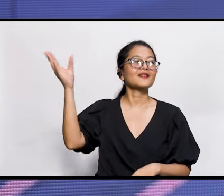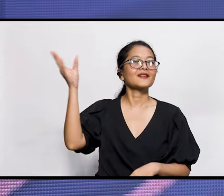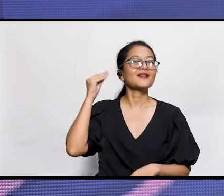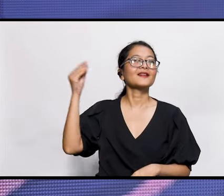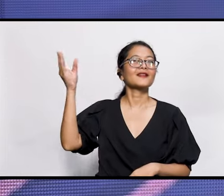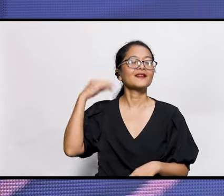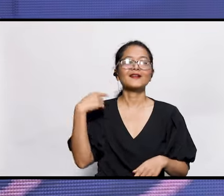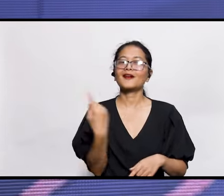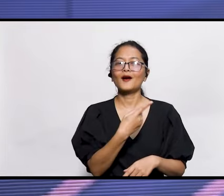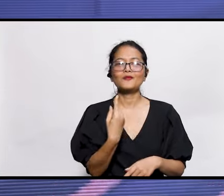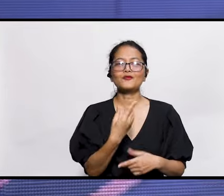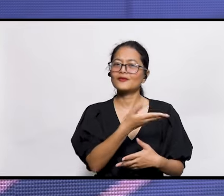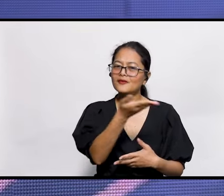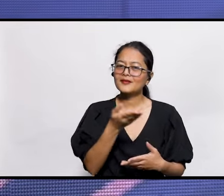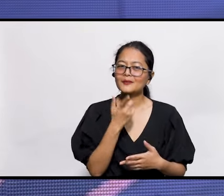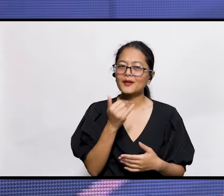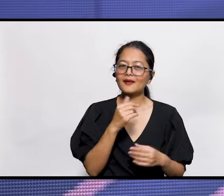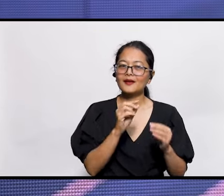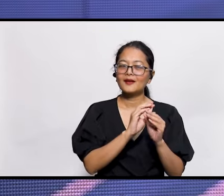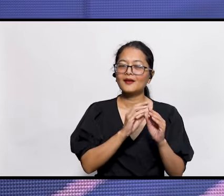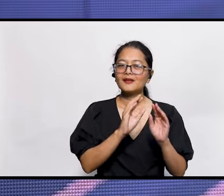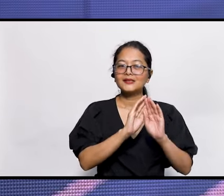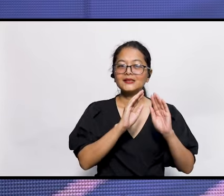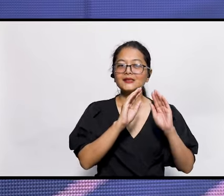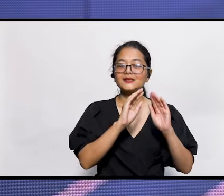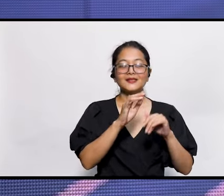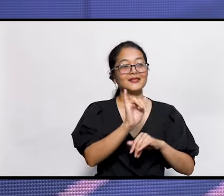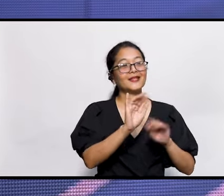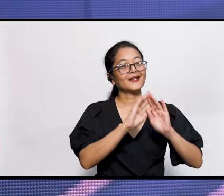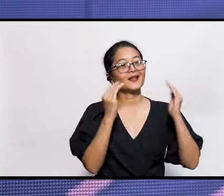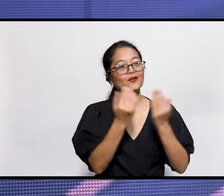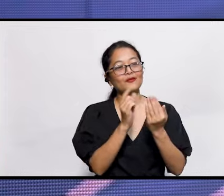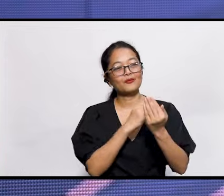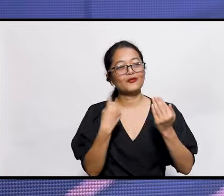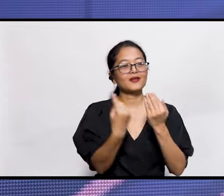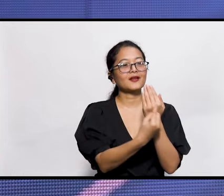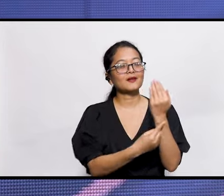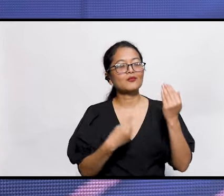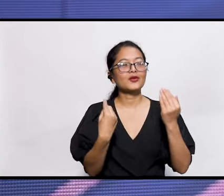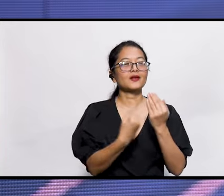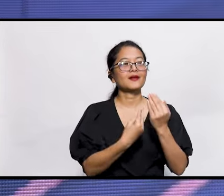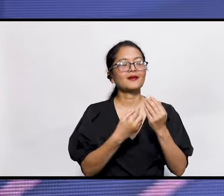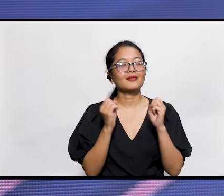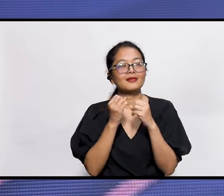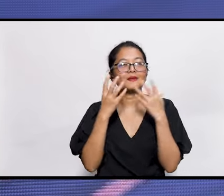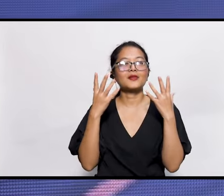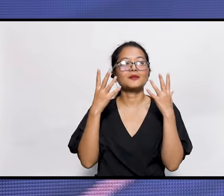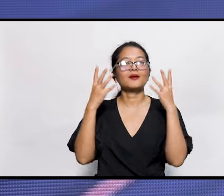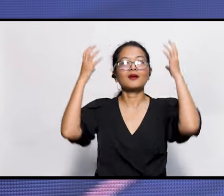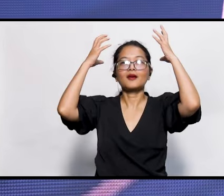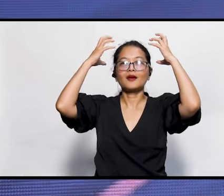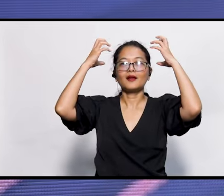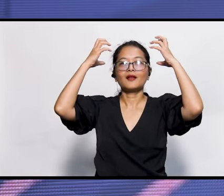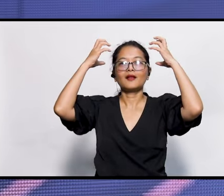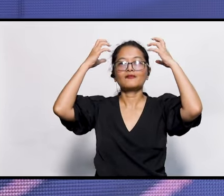dengerin tiba-tiba behavior-nya berubah mindsetnya berubah tanpa mereka realize